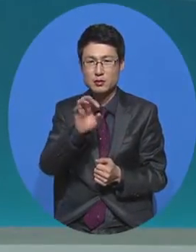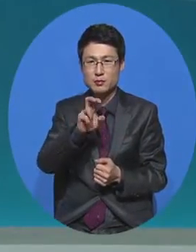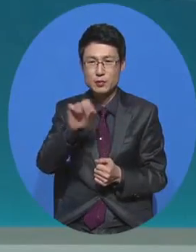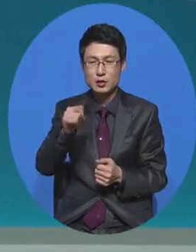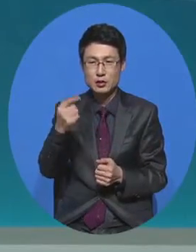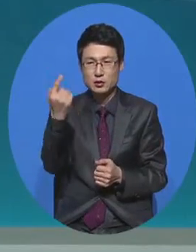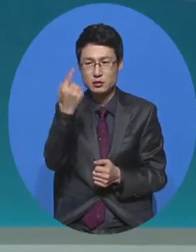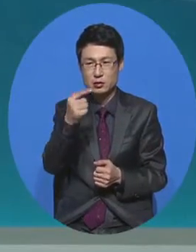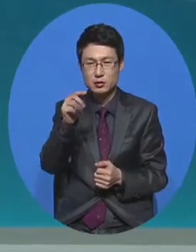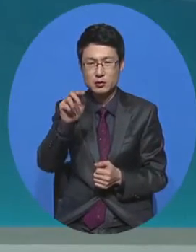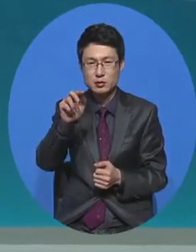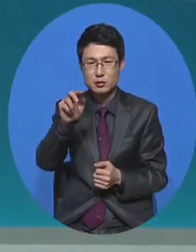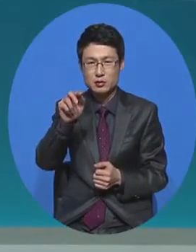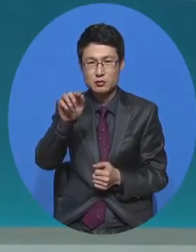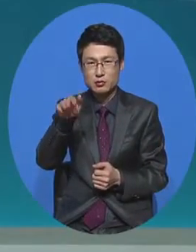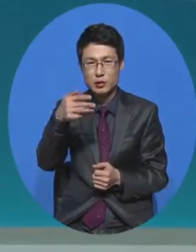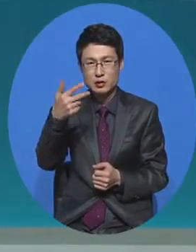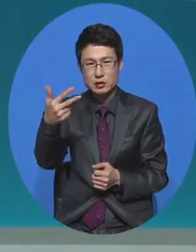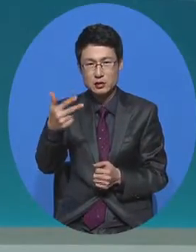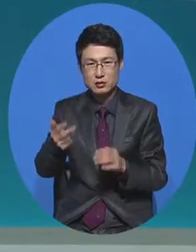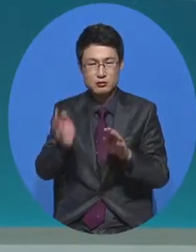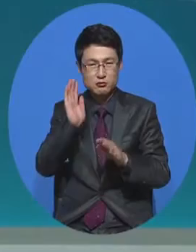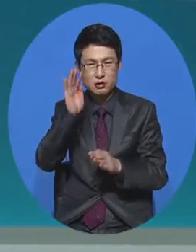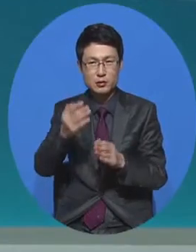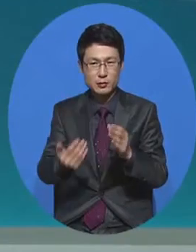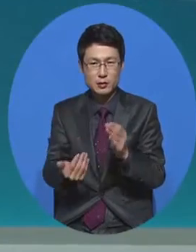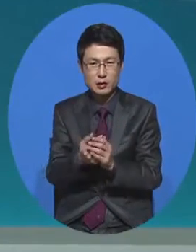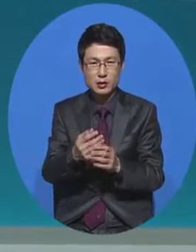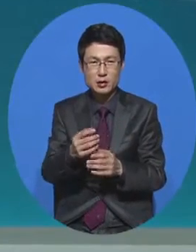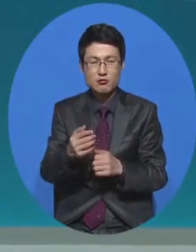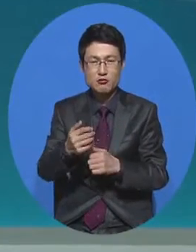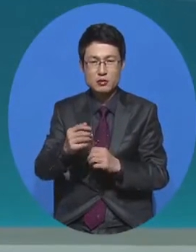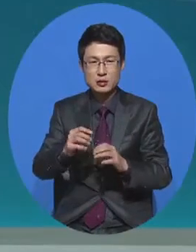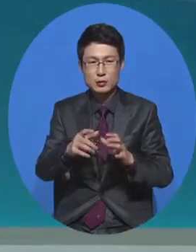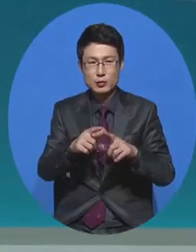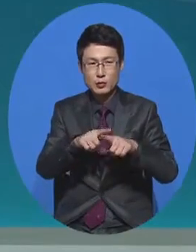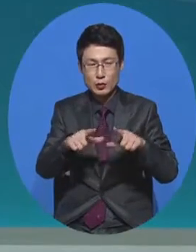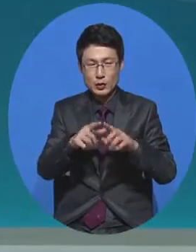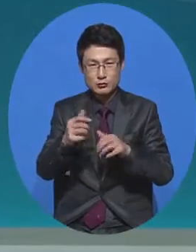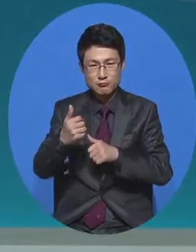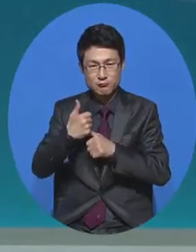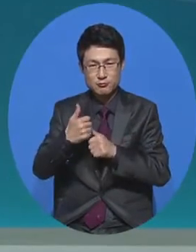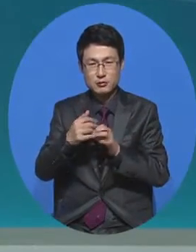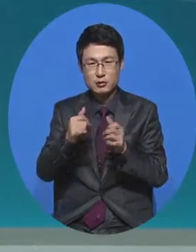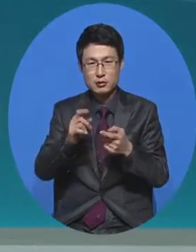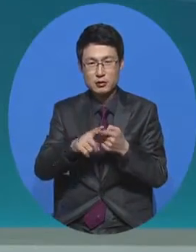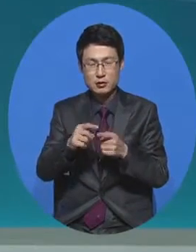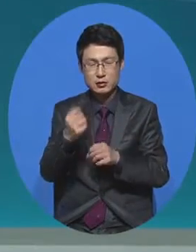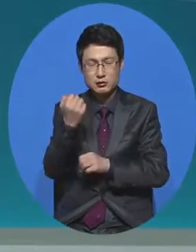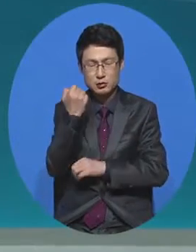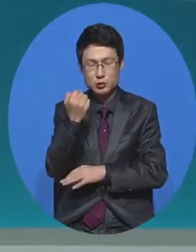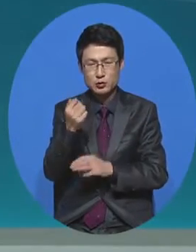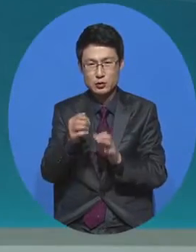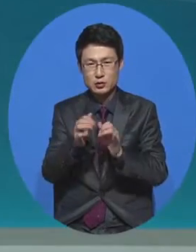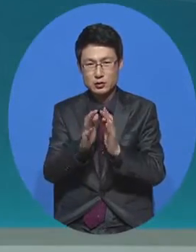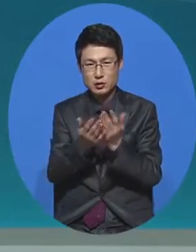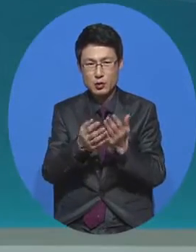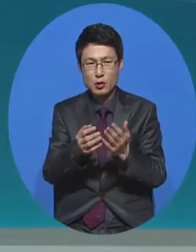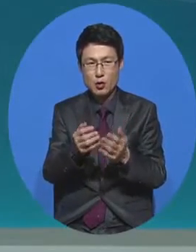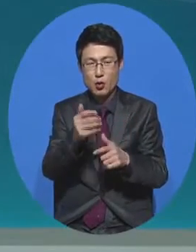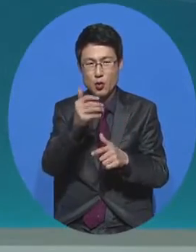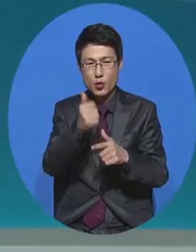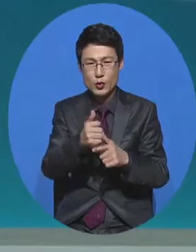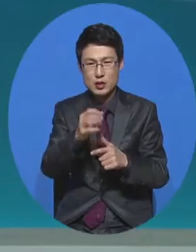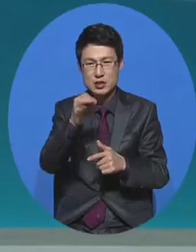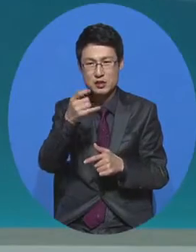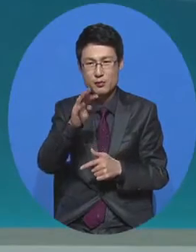1907 년 이후에 일어나 섰던 본격화된 의경 에서는 기존 교과에서 s 에서는 호나 무병